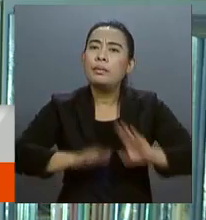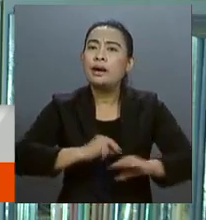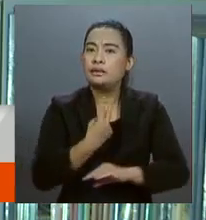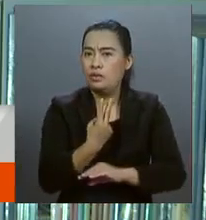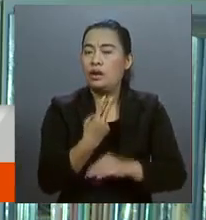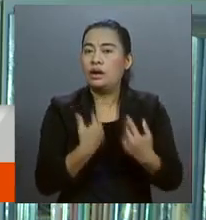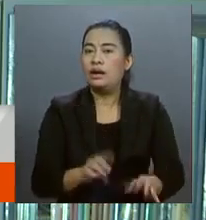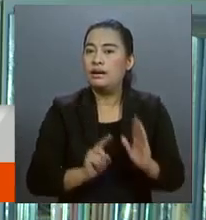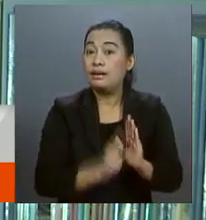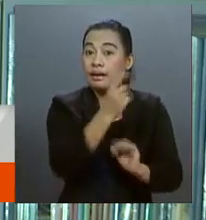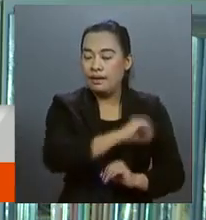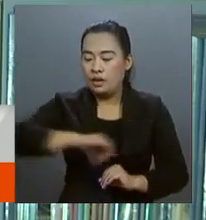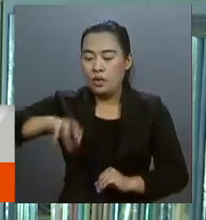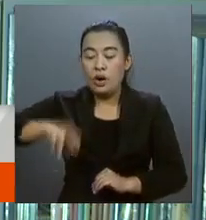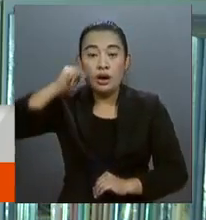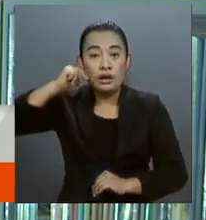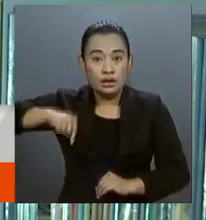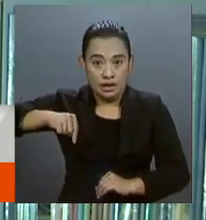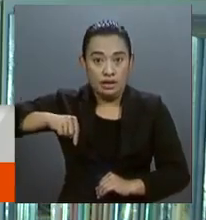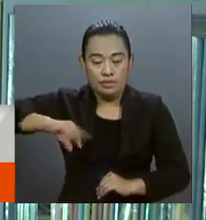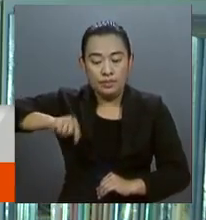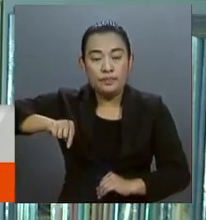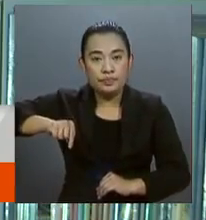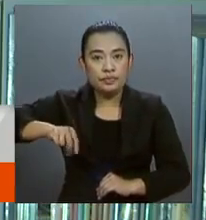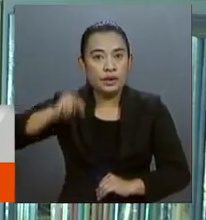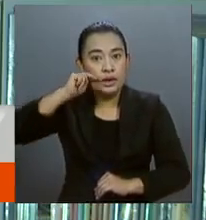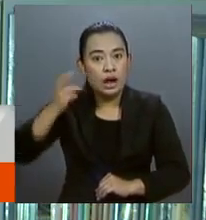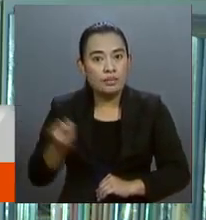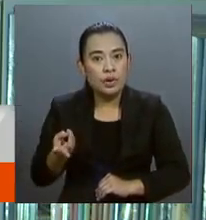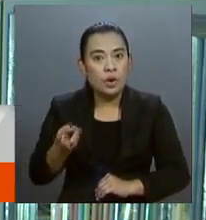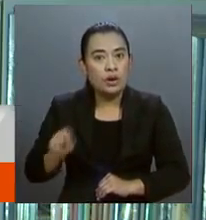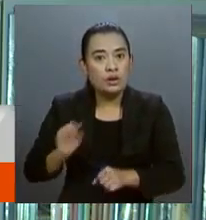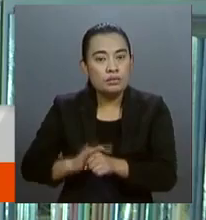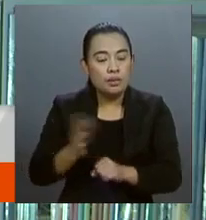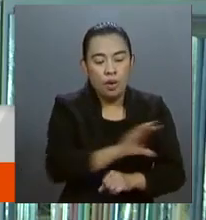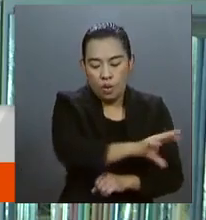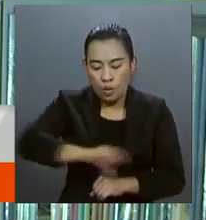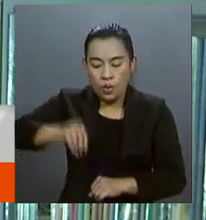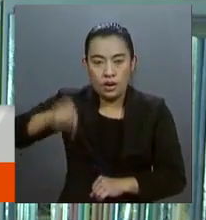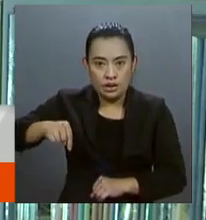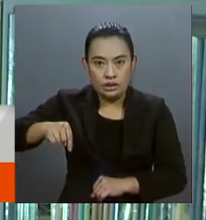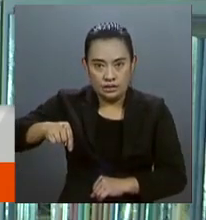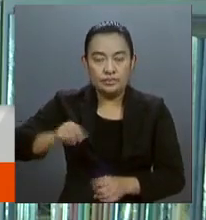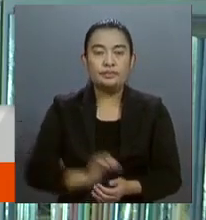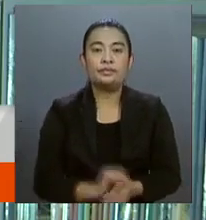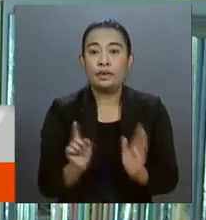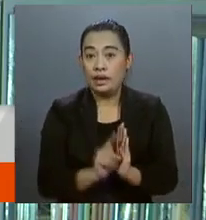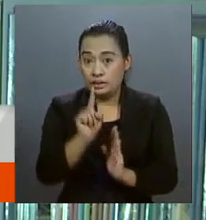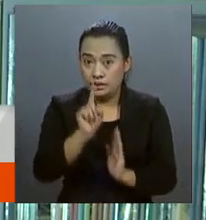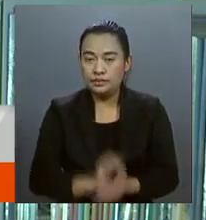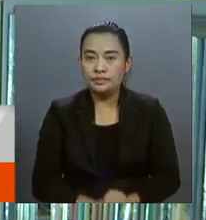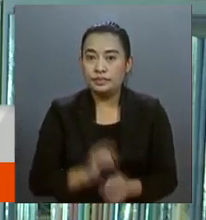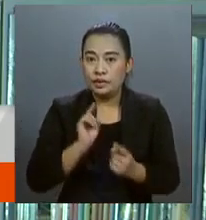การประปาตอนนั้นประปาน้ำน้อยนะครับไม่มีน้ำก็ส่งไปให้ประปาหนึ่งรอบอีกครั้งหนึ่งก็คือเราส่งเข้าไป